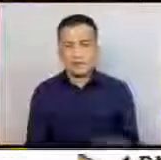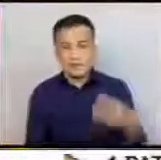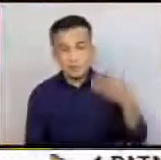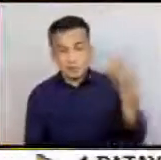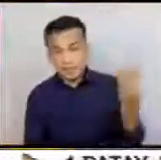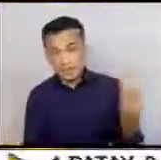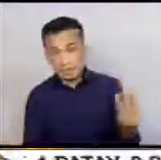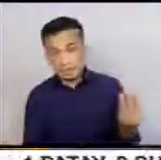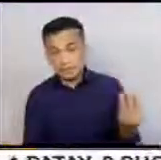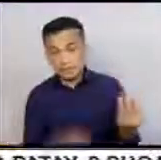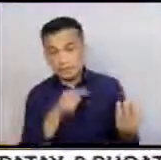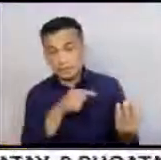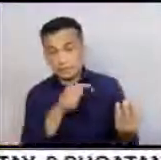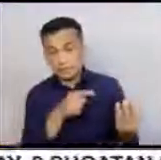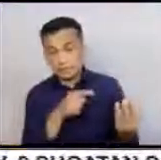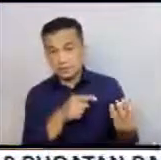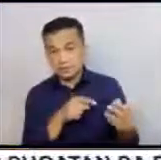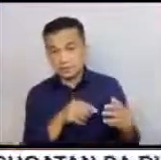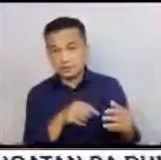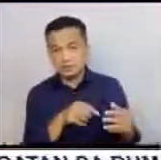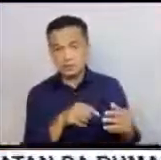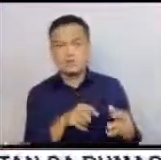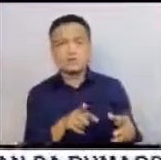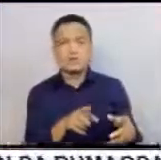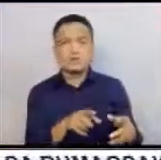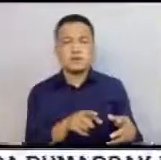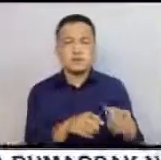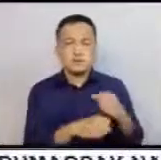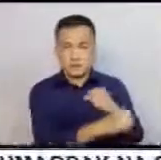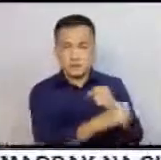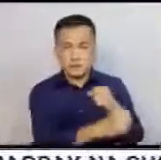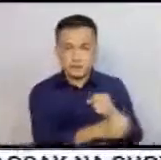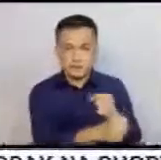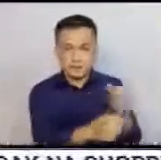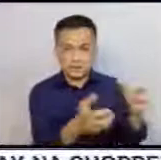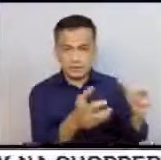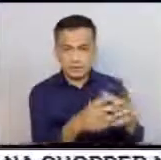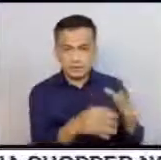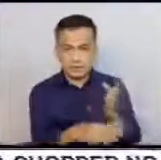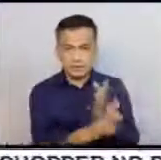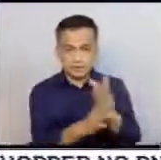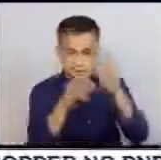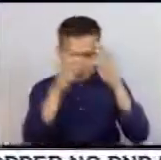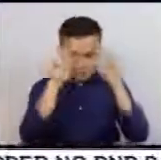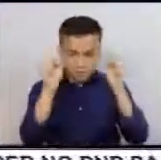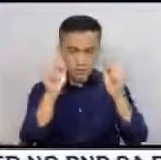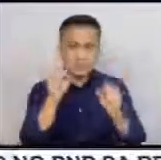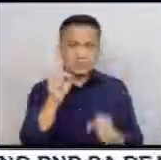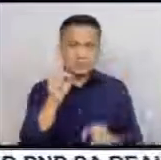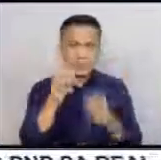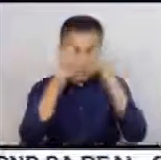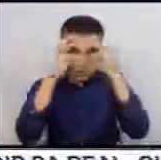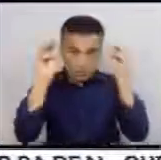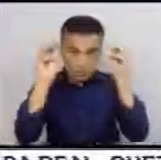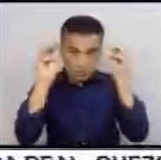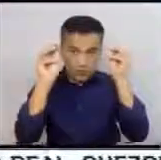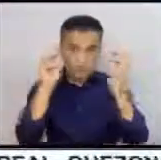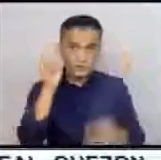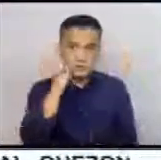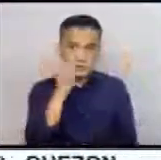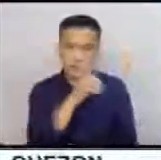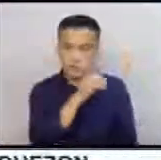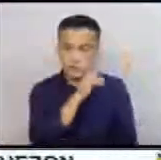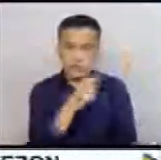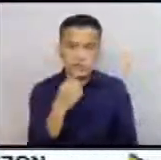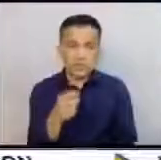Barangay ang pangampanya ng kampo ni Vice Presidential Candidate at Davao City Mayor Sara Duterte. Ang update dyan sa report ni Mela Las